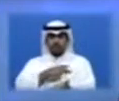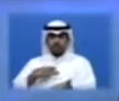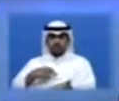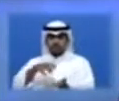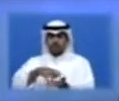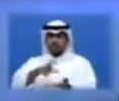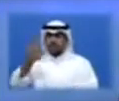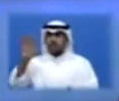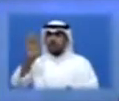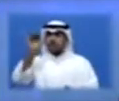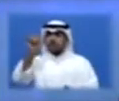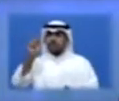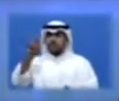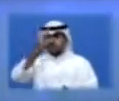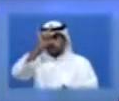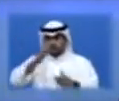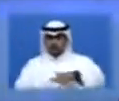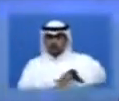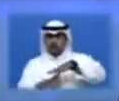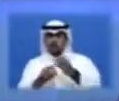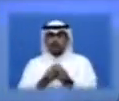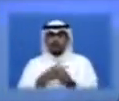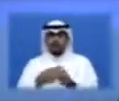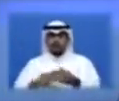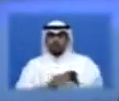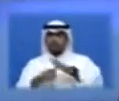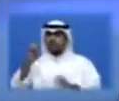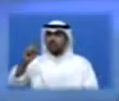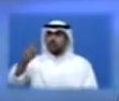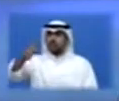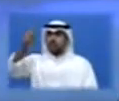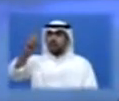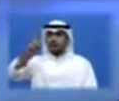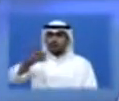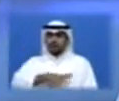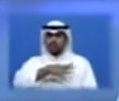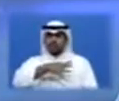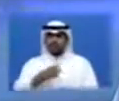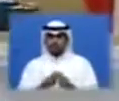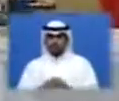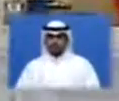السيف برئاسة سمو الشيخ جابر مبارك الحمد الصباح رئيس مجلس الوزراء.